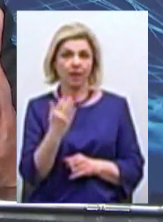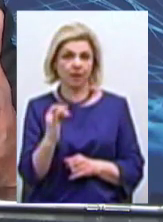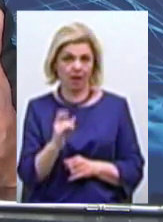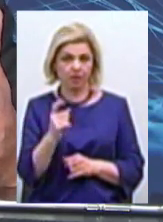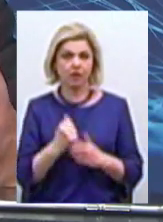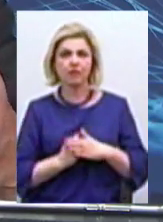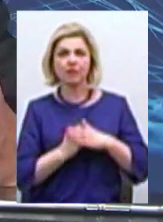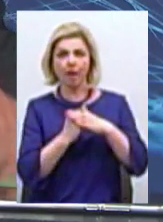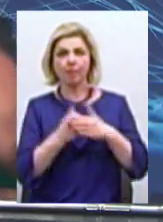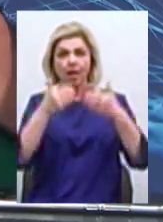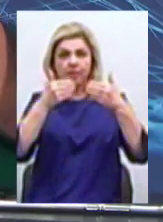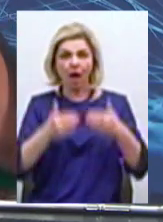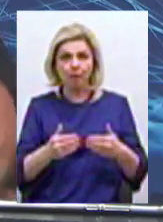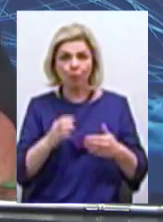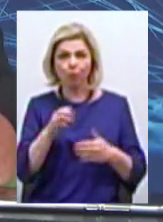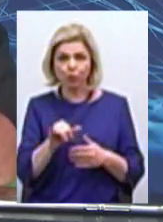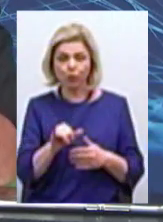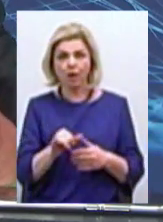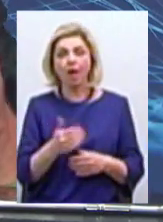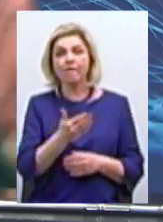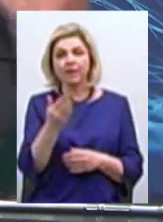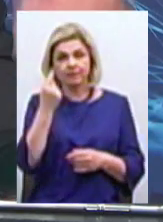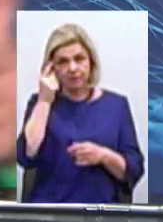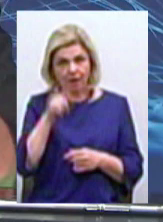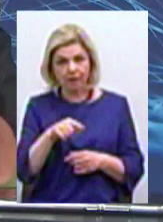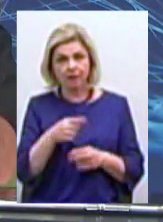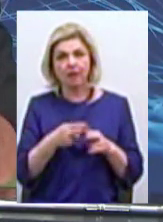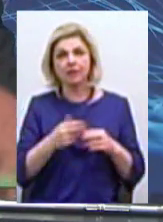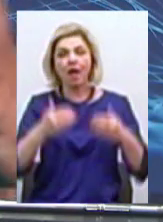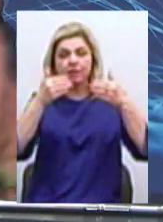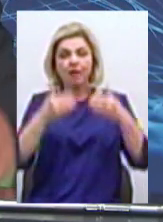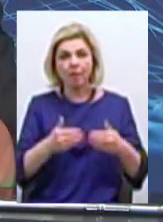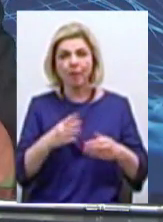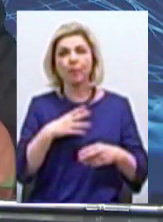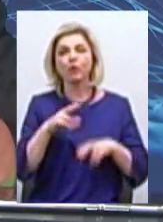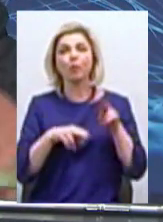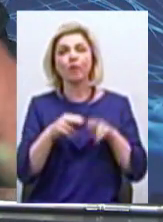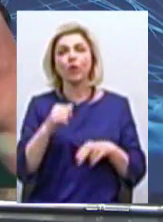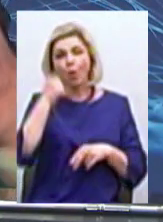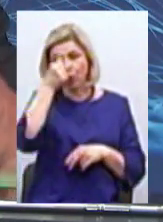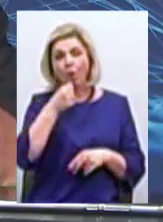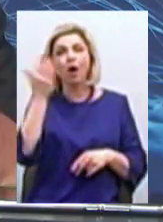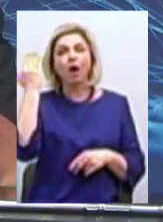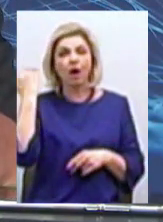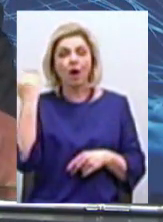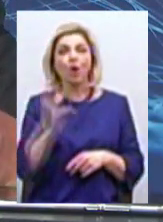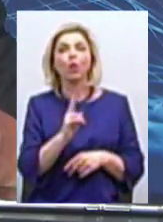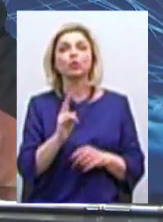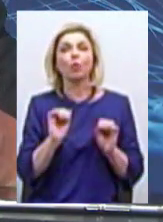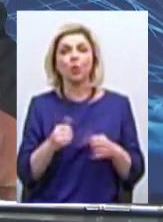тиск на дамбу. А ви знаєте, що ця дамба була побудована в яких роках? А хто сьогодні може дати